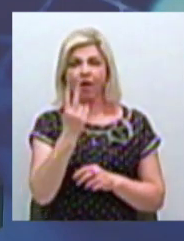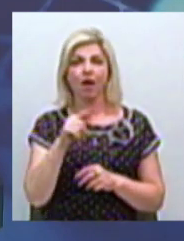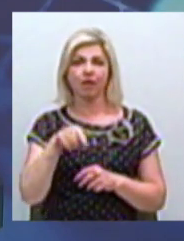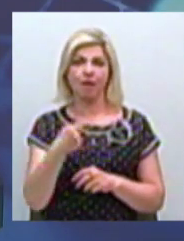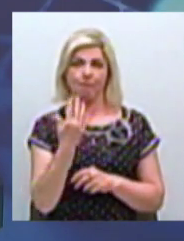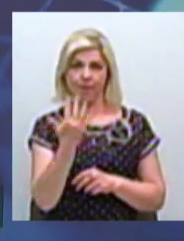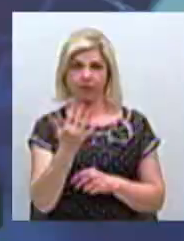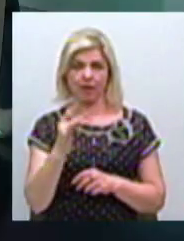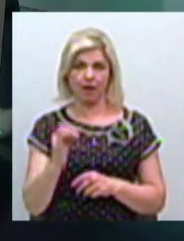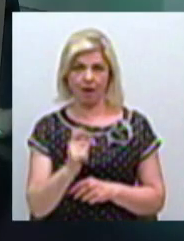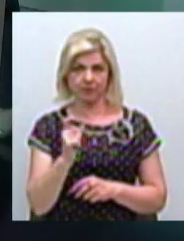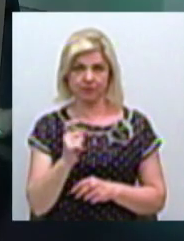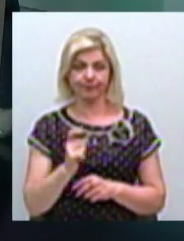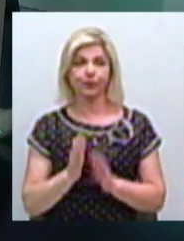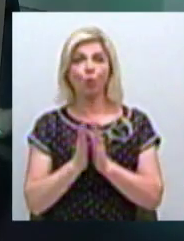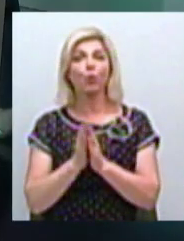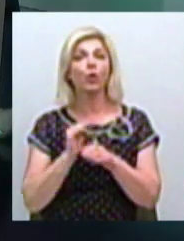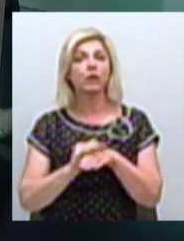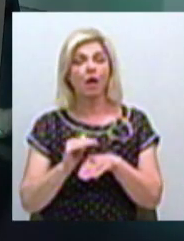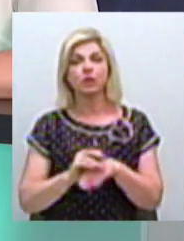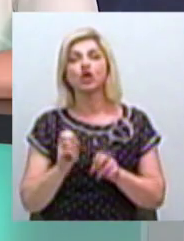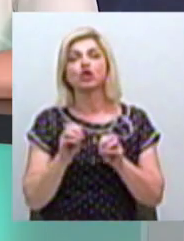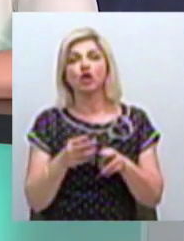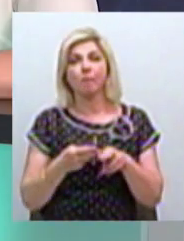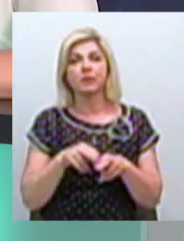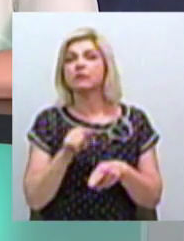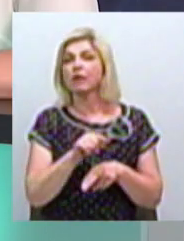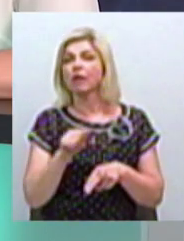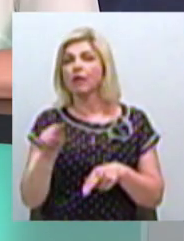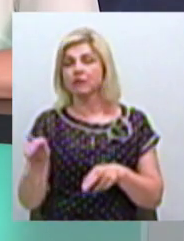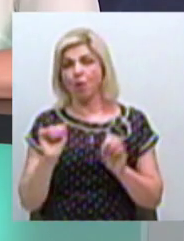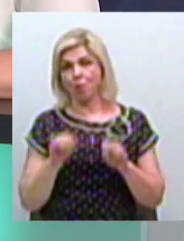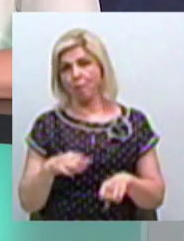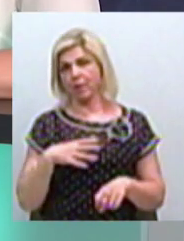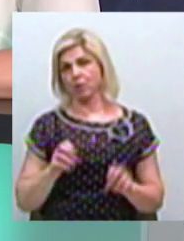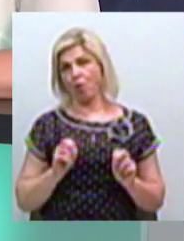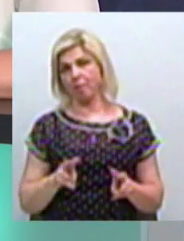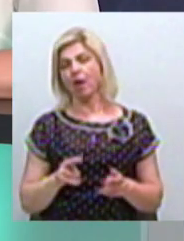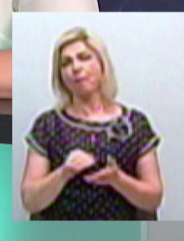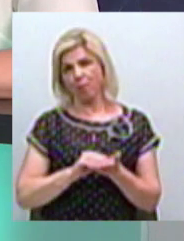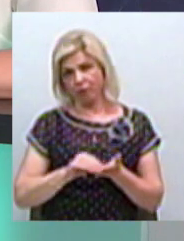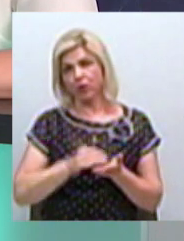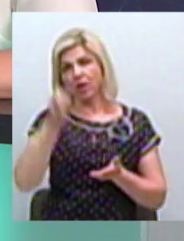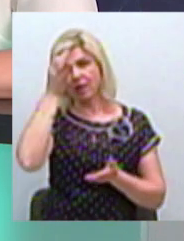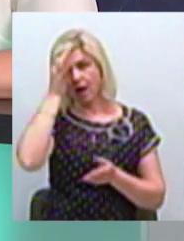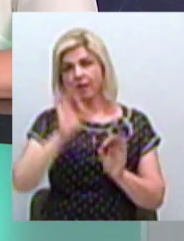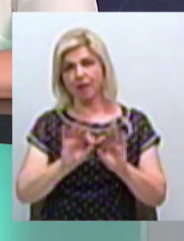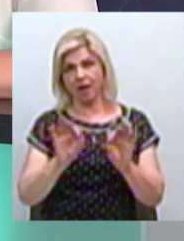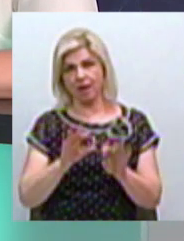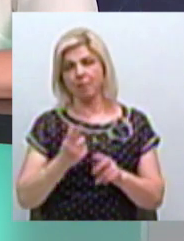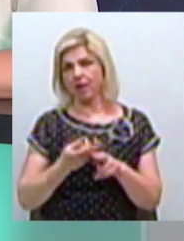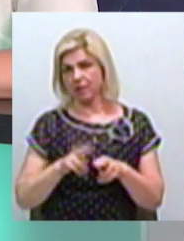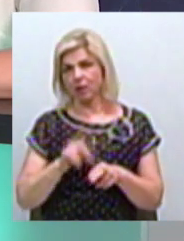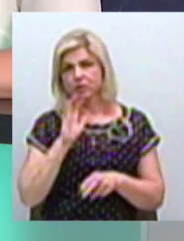рази. Наталя, будь ласка, чим це може бути небезпечно? Давайте ще раз нагадаємо нашим глядачам, адже це дуже